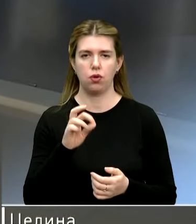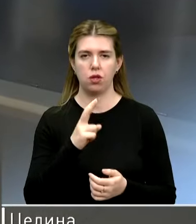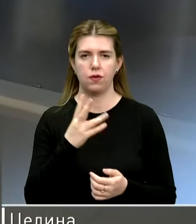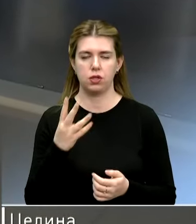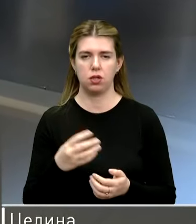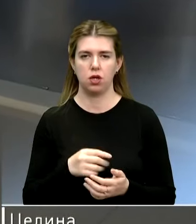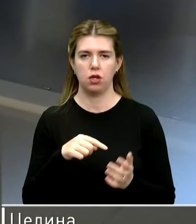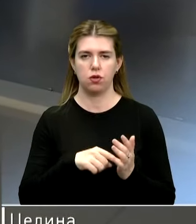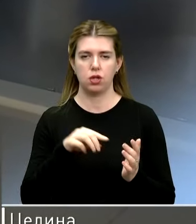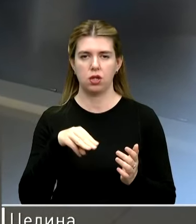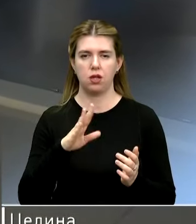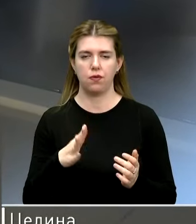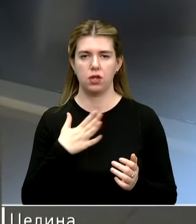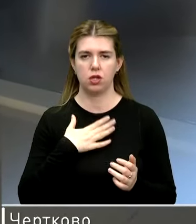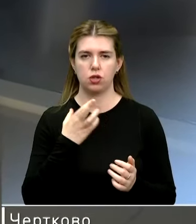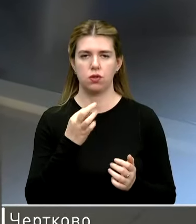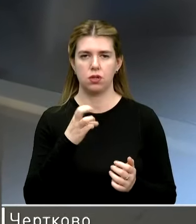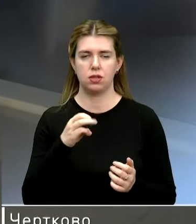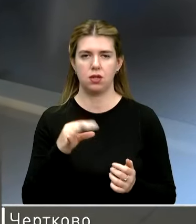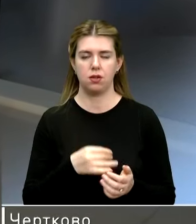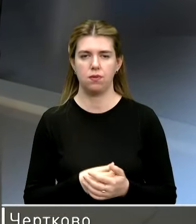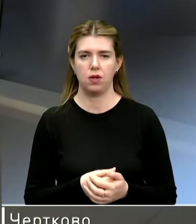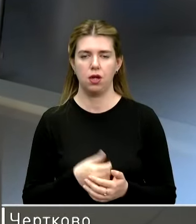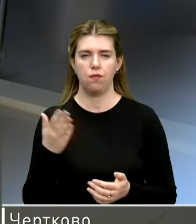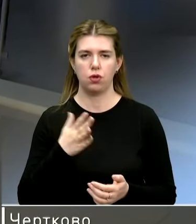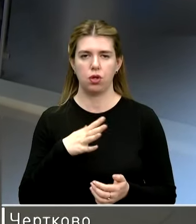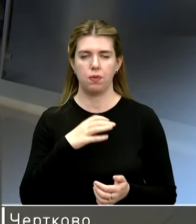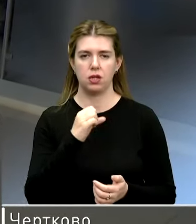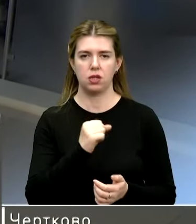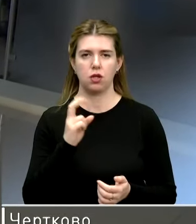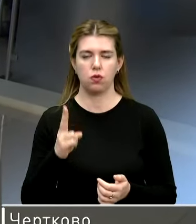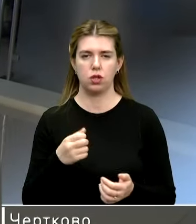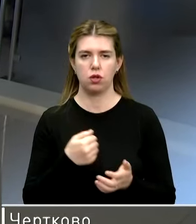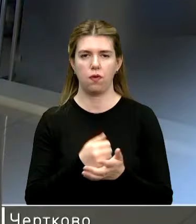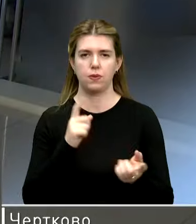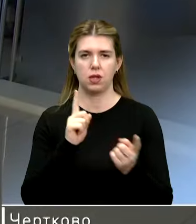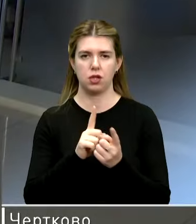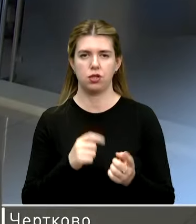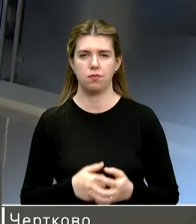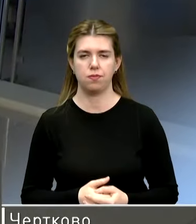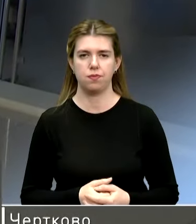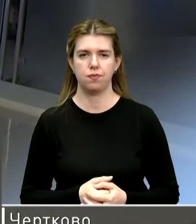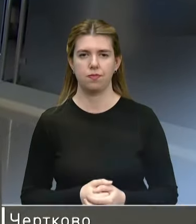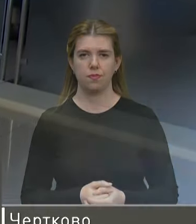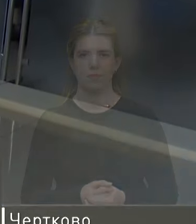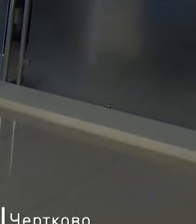don24.tv и наших социальных сетях. В студии был Александр Кучец. До встречи.